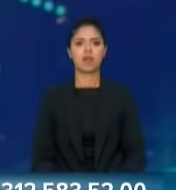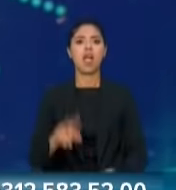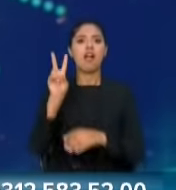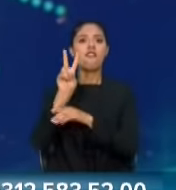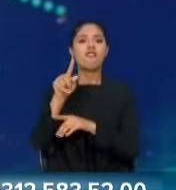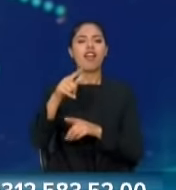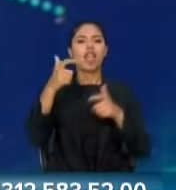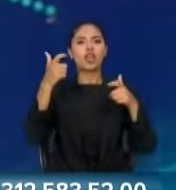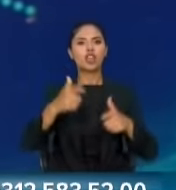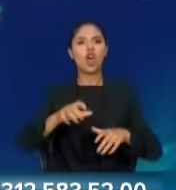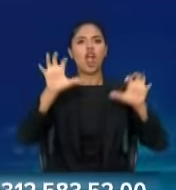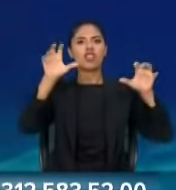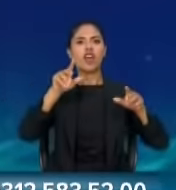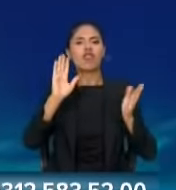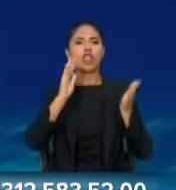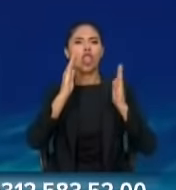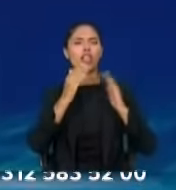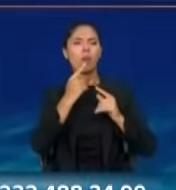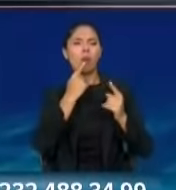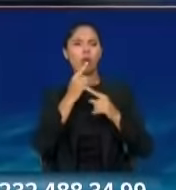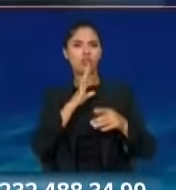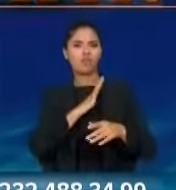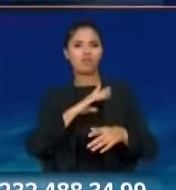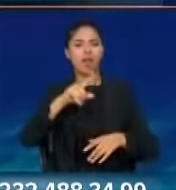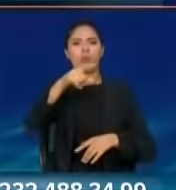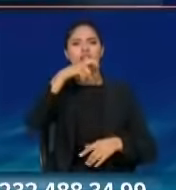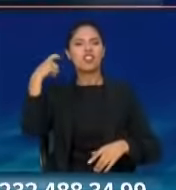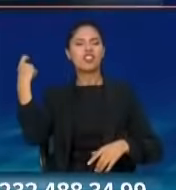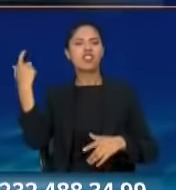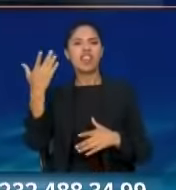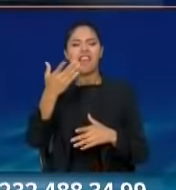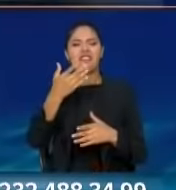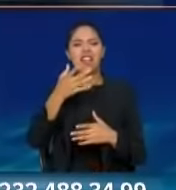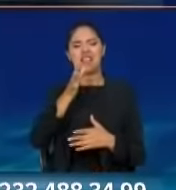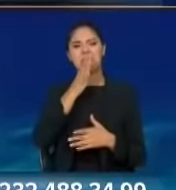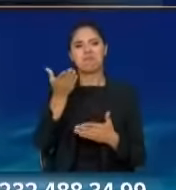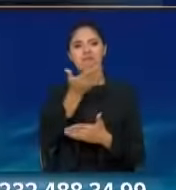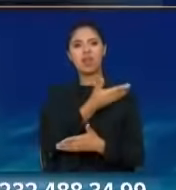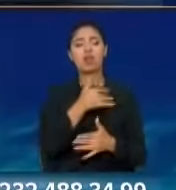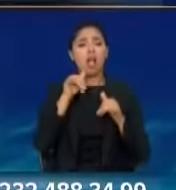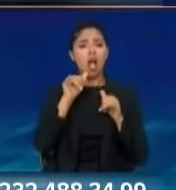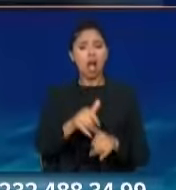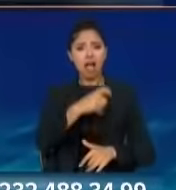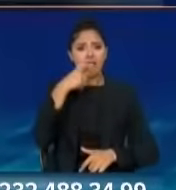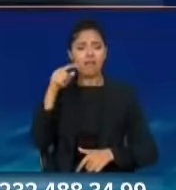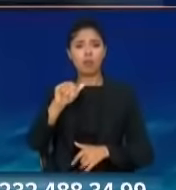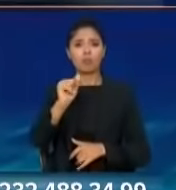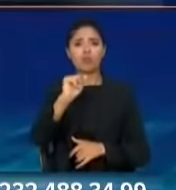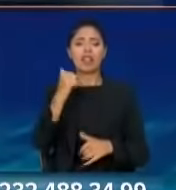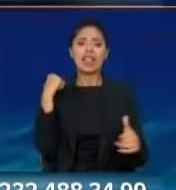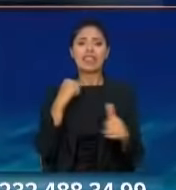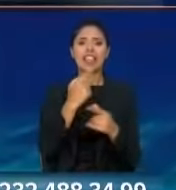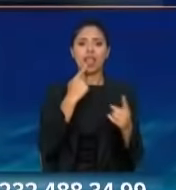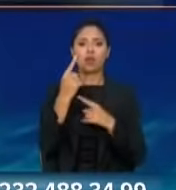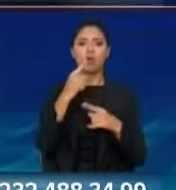Van Gölü canavarı dönem dönem gündeme geliyor biliyorsunuz. Bir şehir efsanesi olmaktan öteye de geçemiyor. Ama aynı efsane bugünlerde yine gündemde